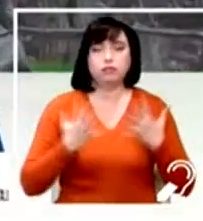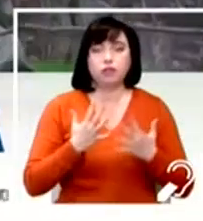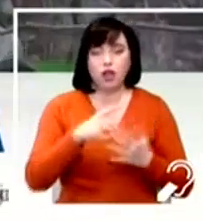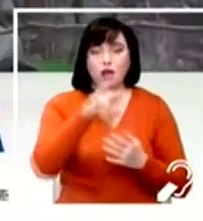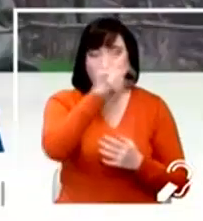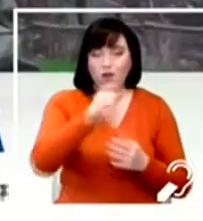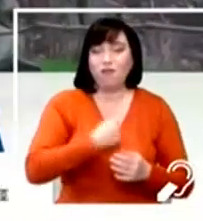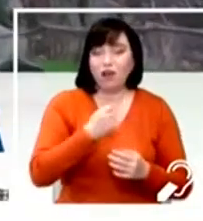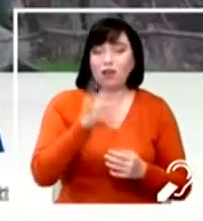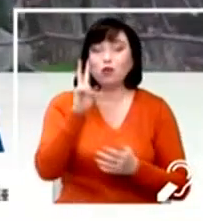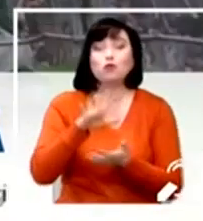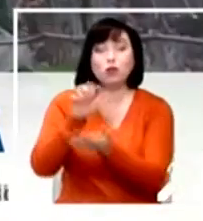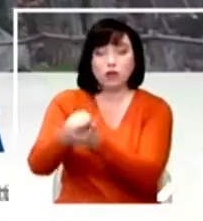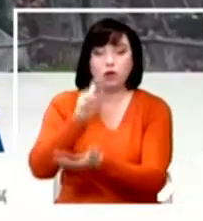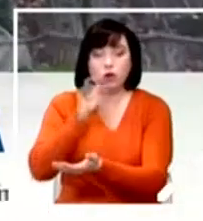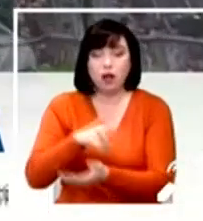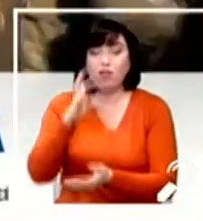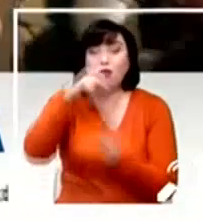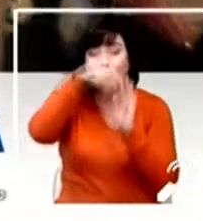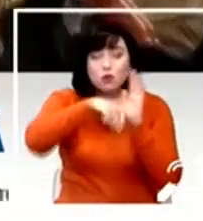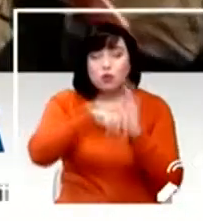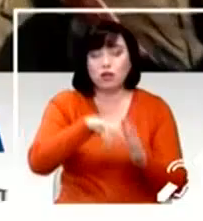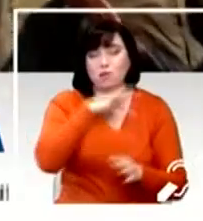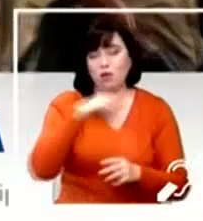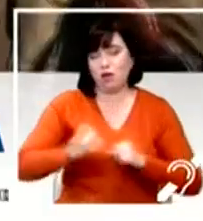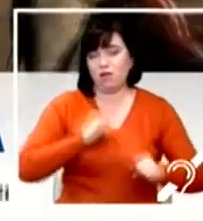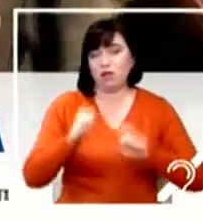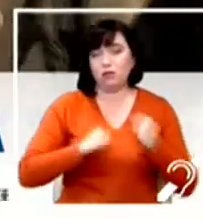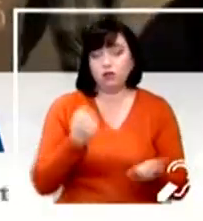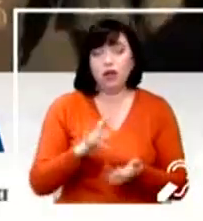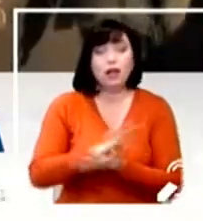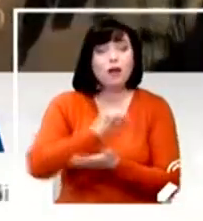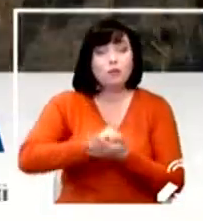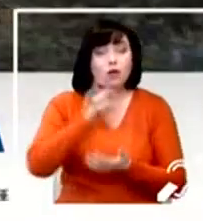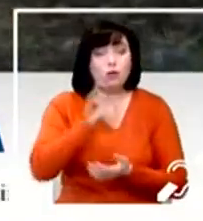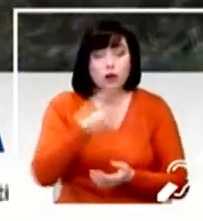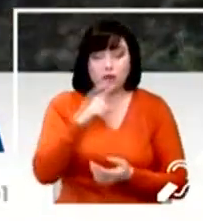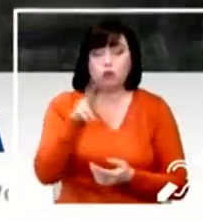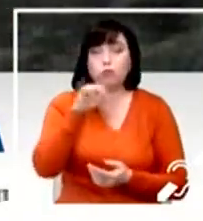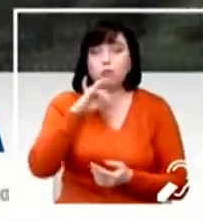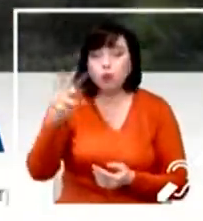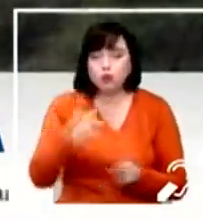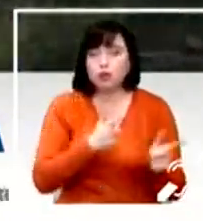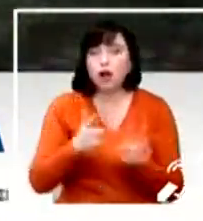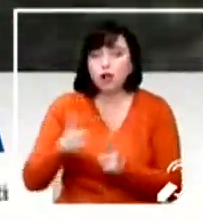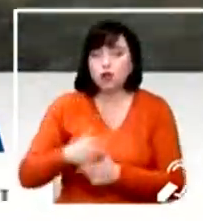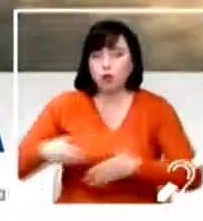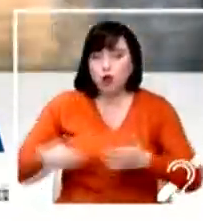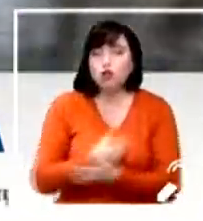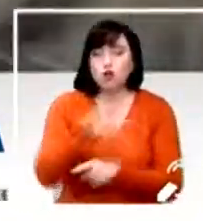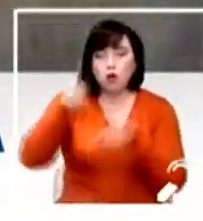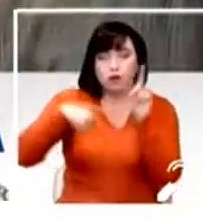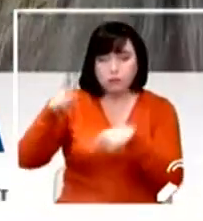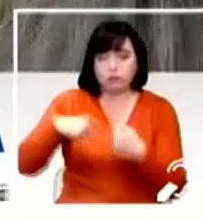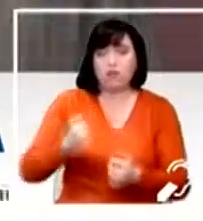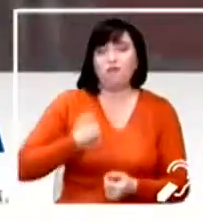invadat Ucraina, deși sunt tot mai dese revoltele celor mobilizați. Mai mult, presa ucraineană scrie că Vladimir Putin pregătește o nouă